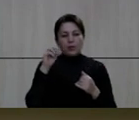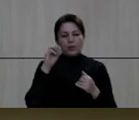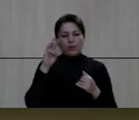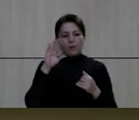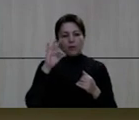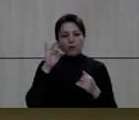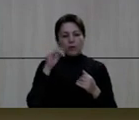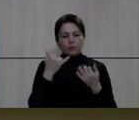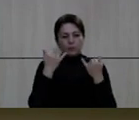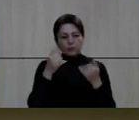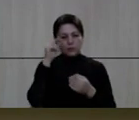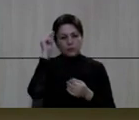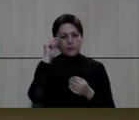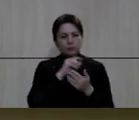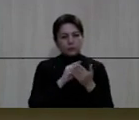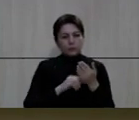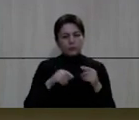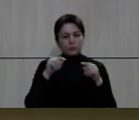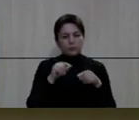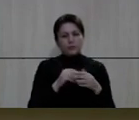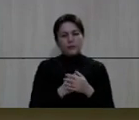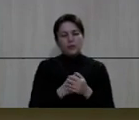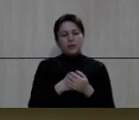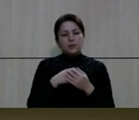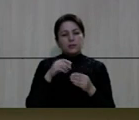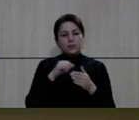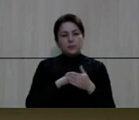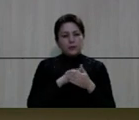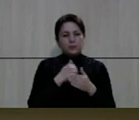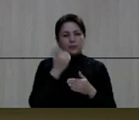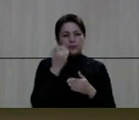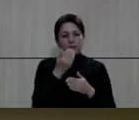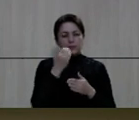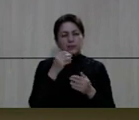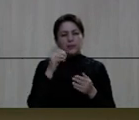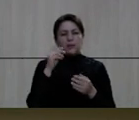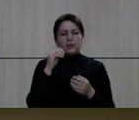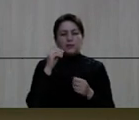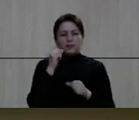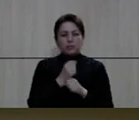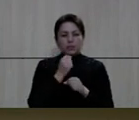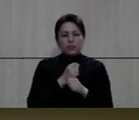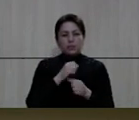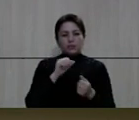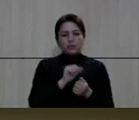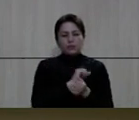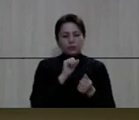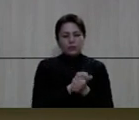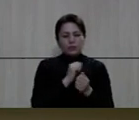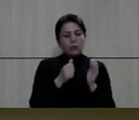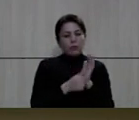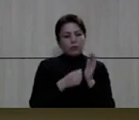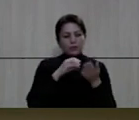Bugungi darsimiz shiori shundan iborat. Chunki siz ish qog'ozlari mavzusini